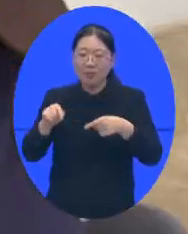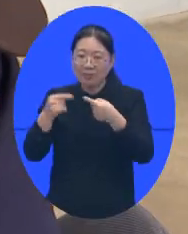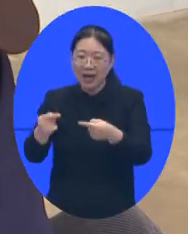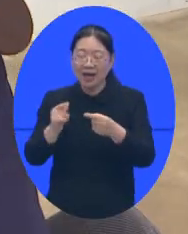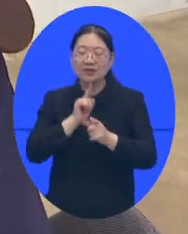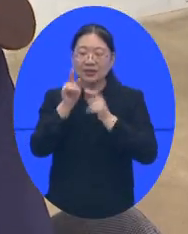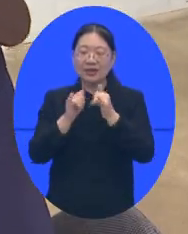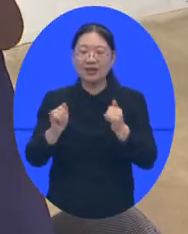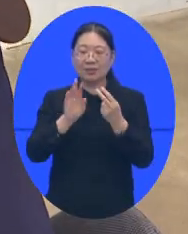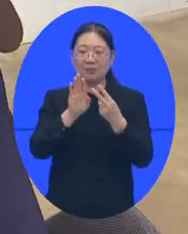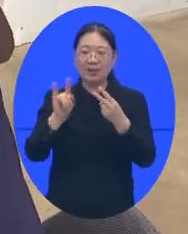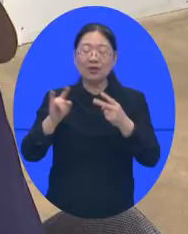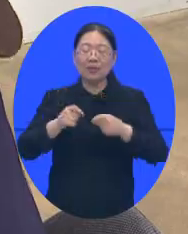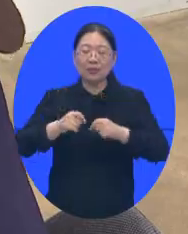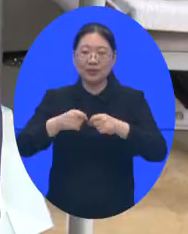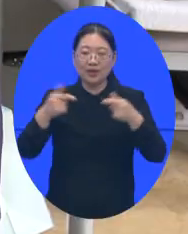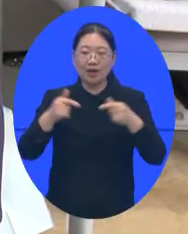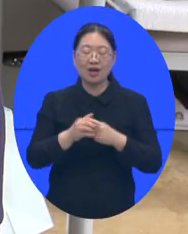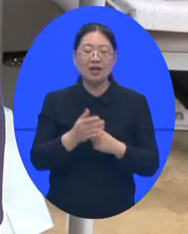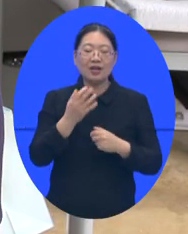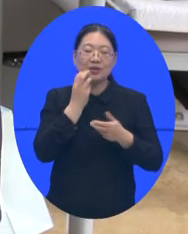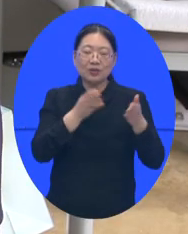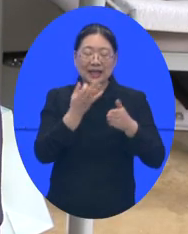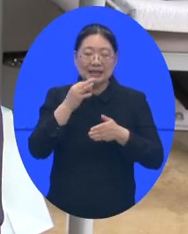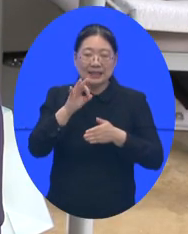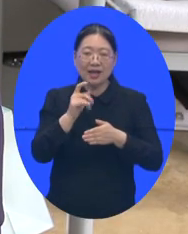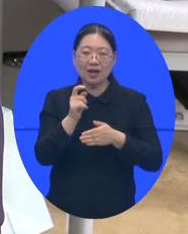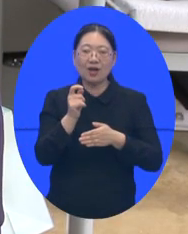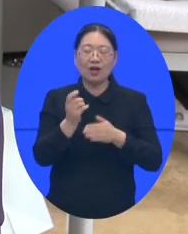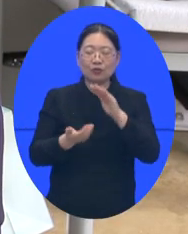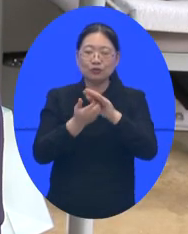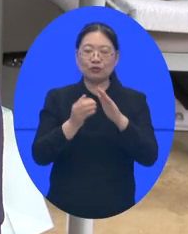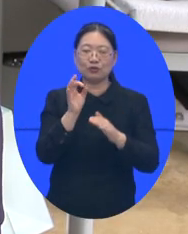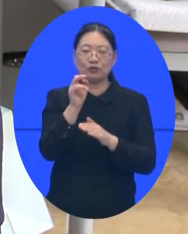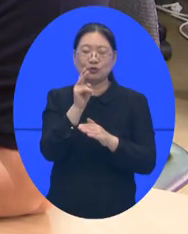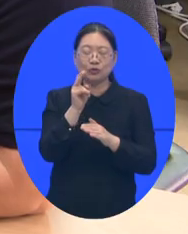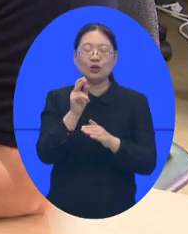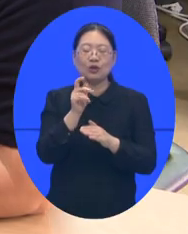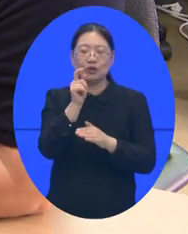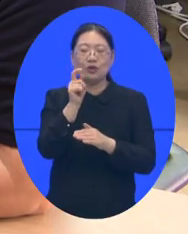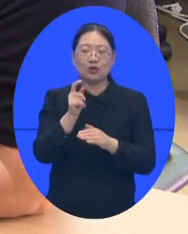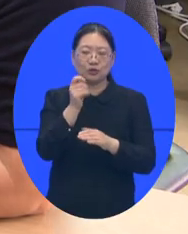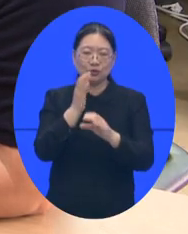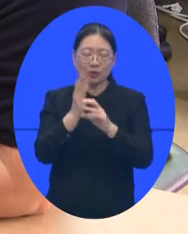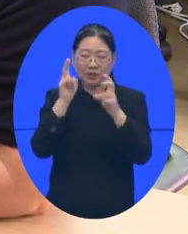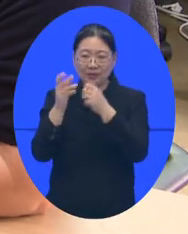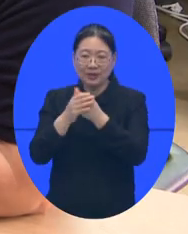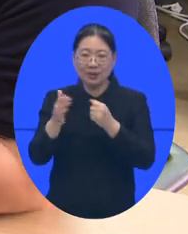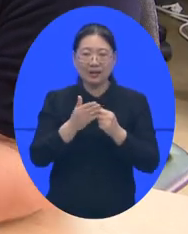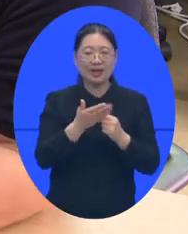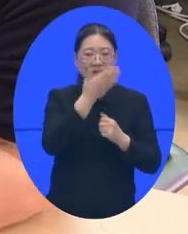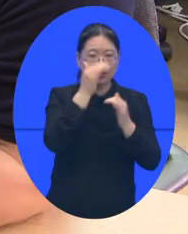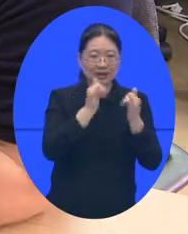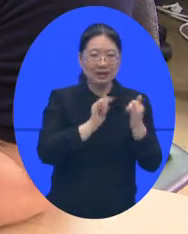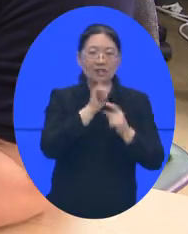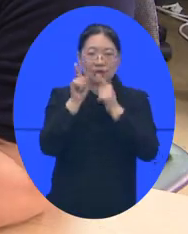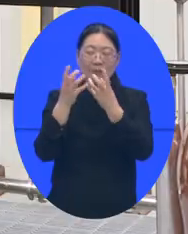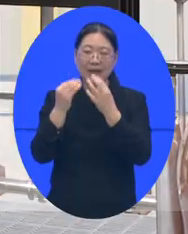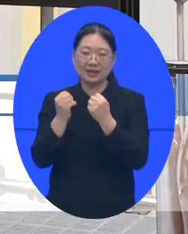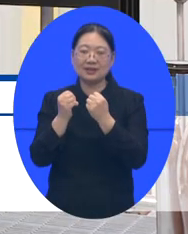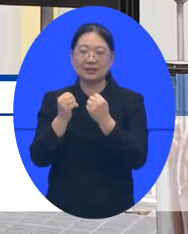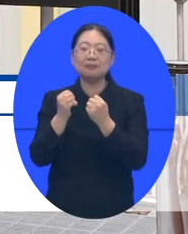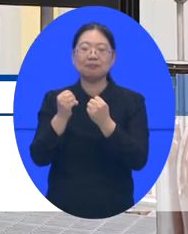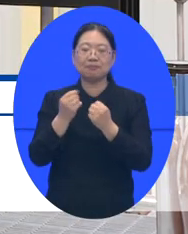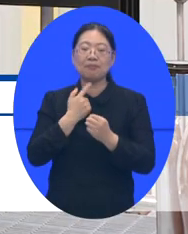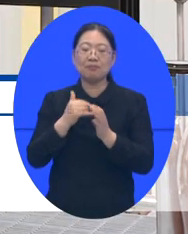배로 늘었습니다. 경기도가 인증한 우수 중소기업이라는 신뢰도를 바탕으로 청년 구직자들의 선택을 받은 겁니다.